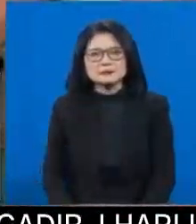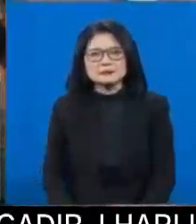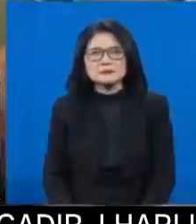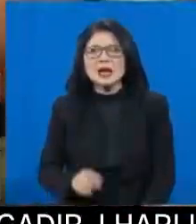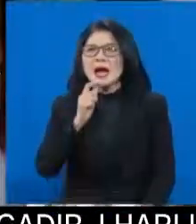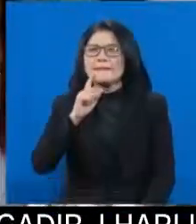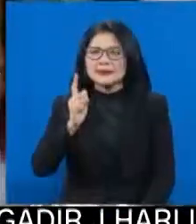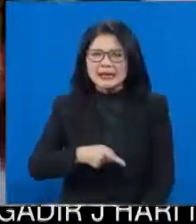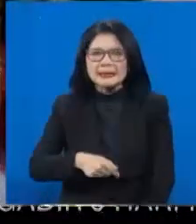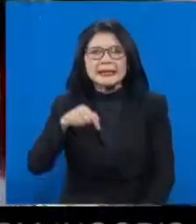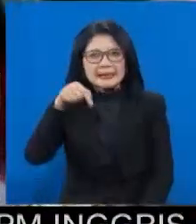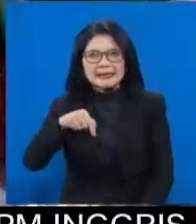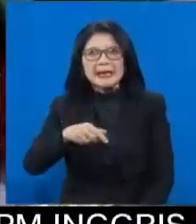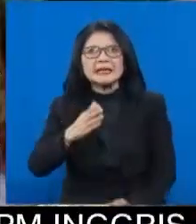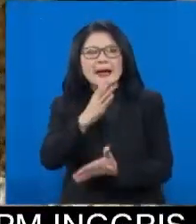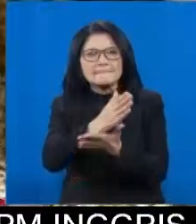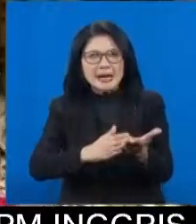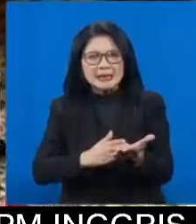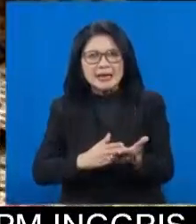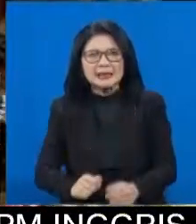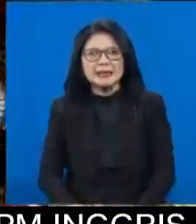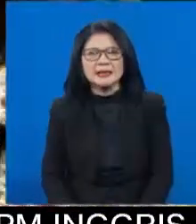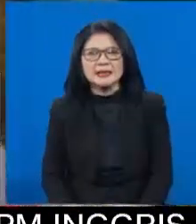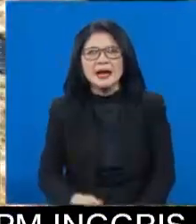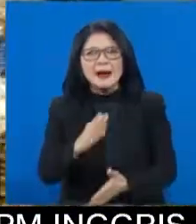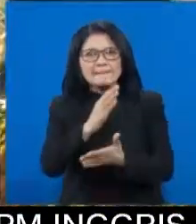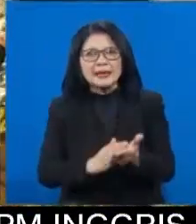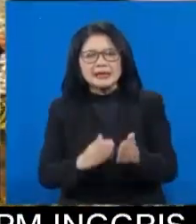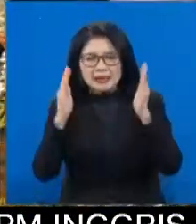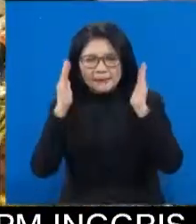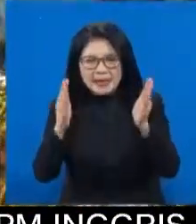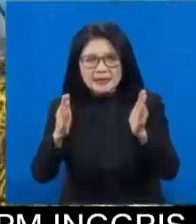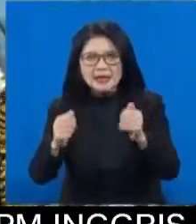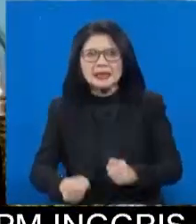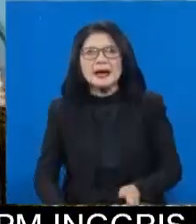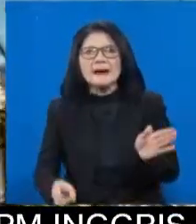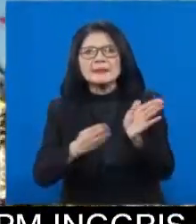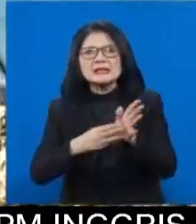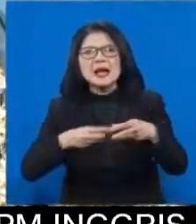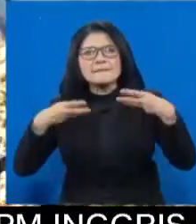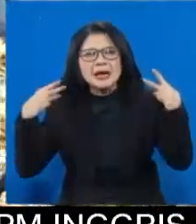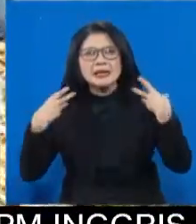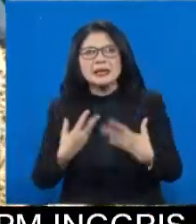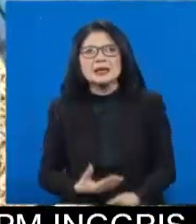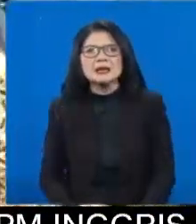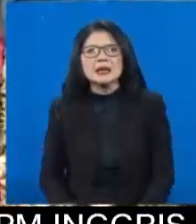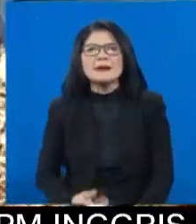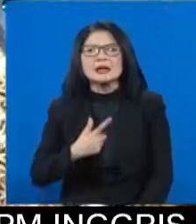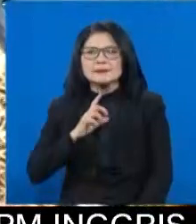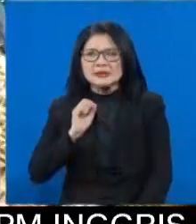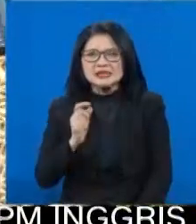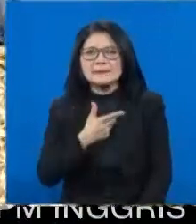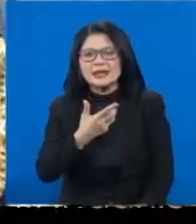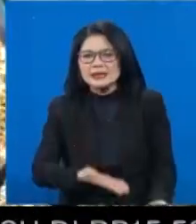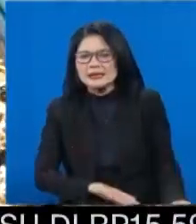meyakini bahwa ini adalah bagian daripada bentuk empati dan simpati atas peristiwa yang terjadi. Dan mudah-mudahan ini bisa cepat dilimpahkan,